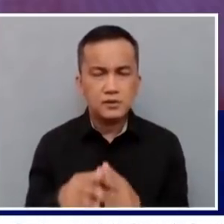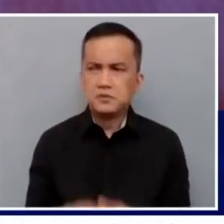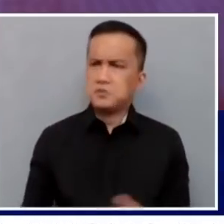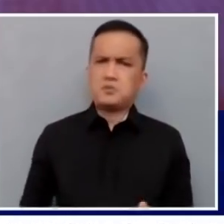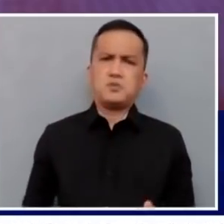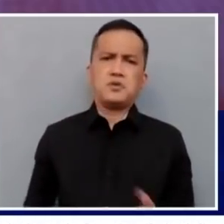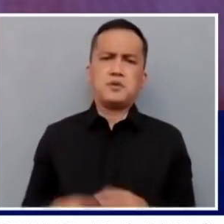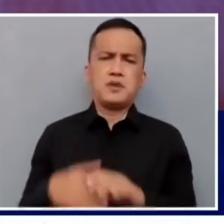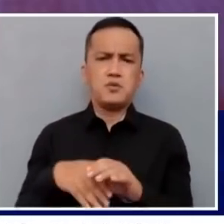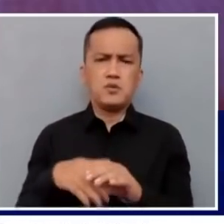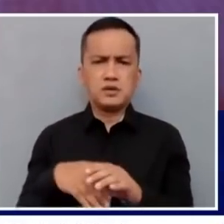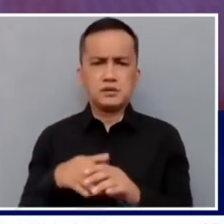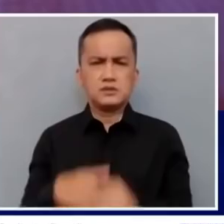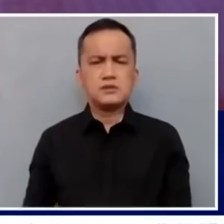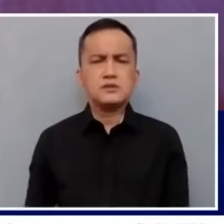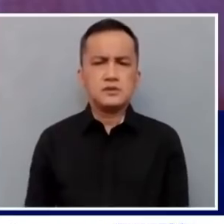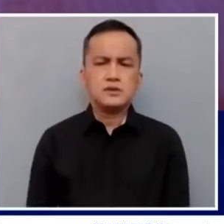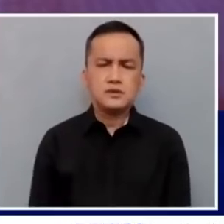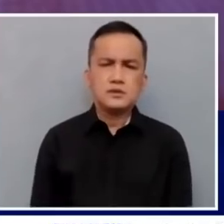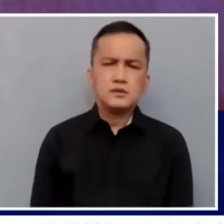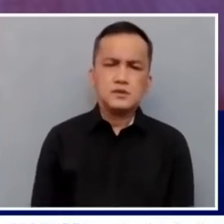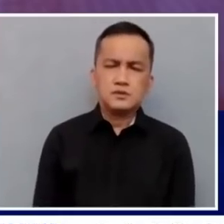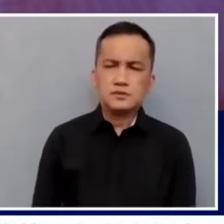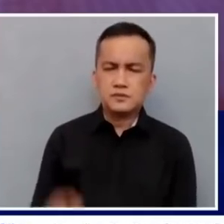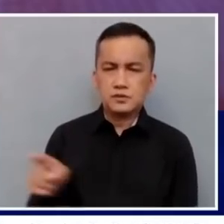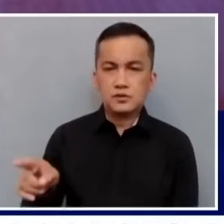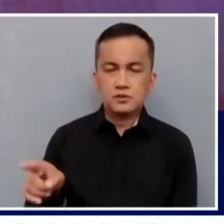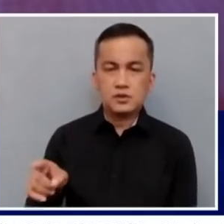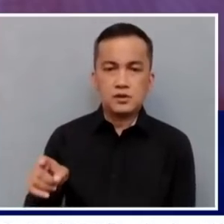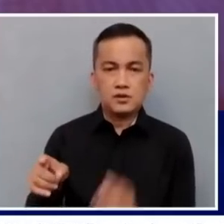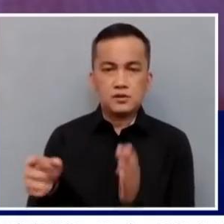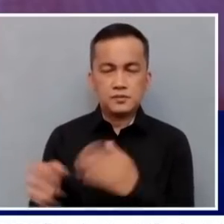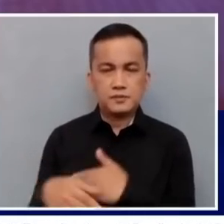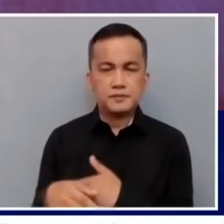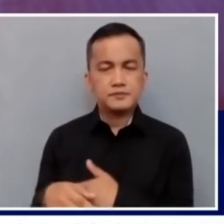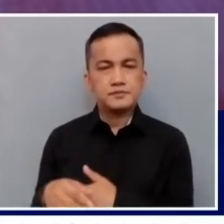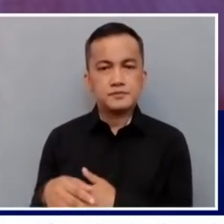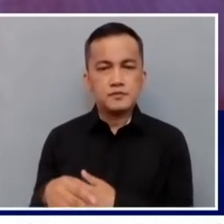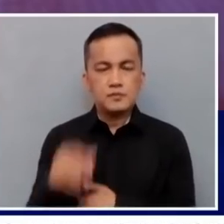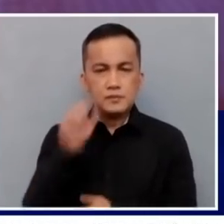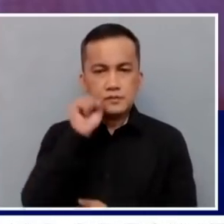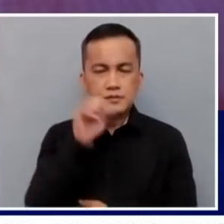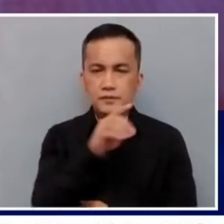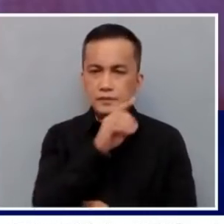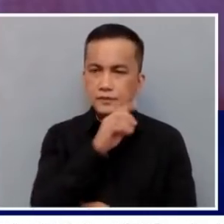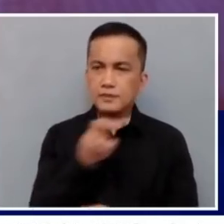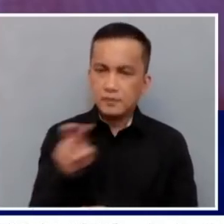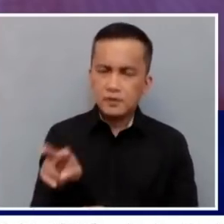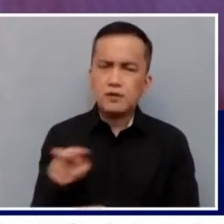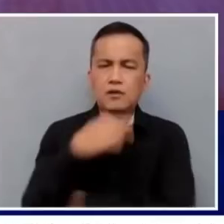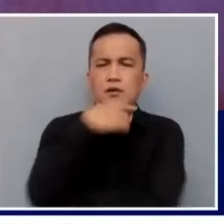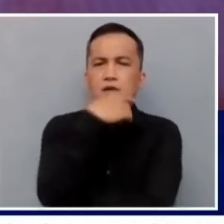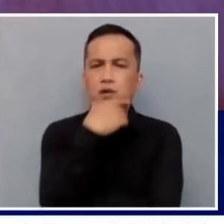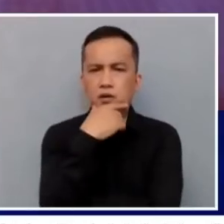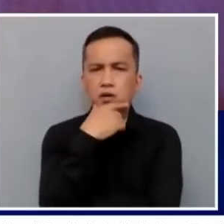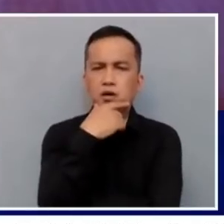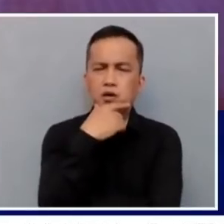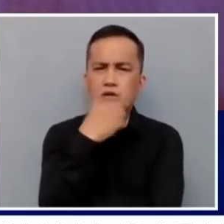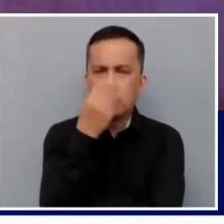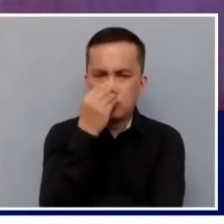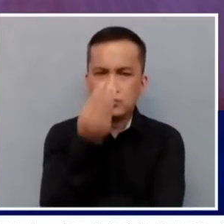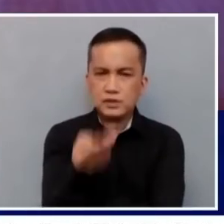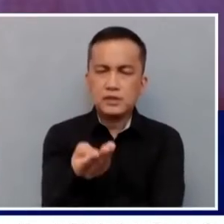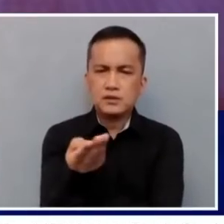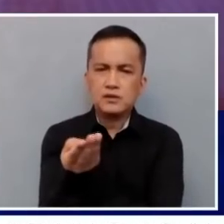Eh, no? Pero talagang doon sa presinto ni Sara Duterte, makikita mo talagang medyo konti lang ang